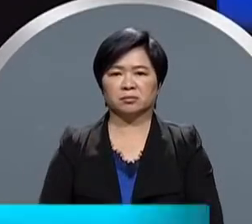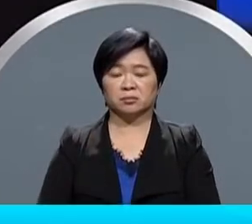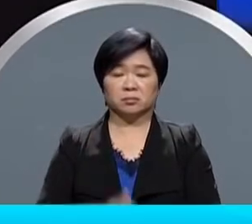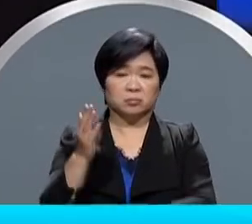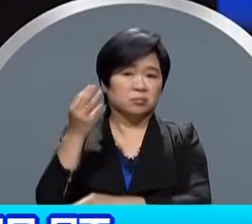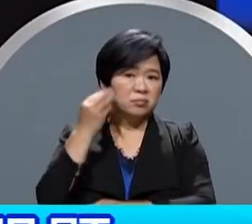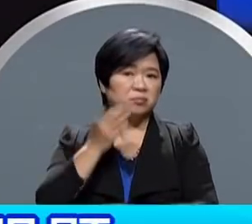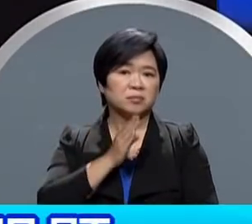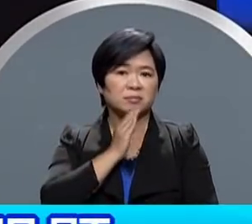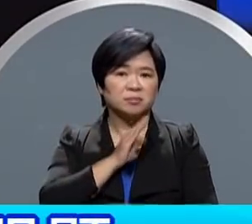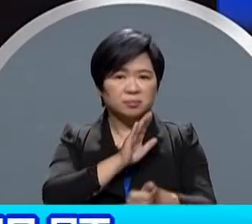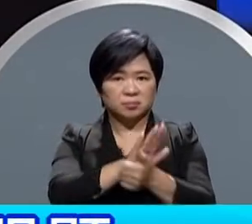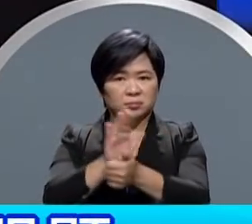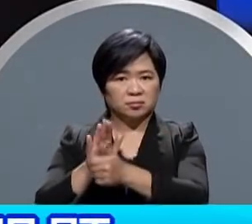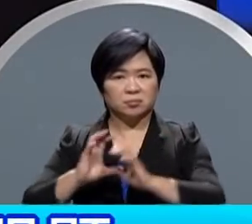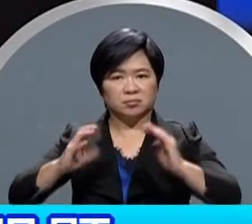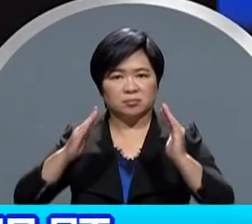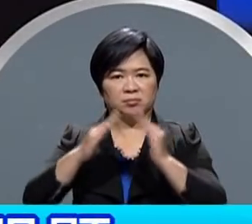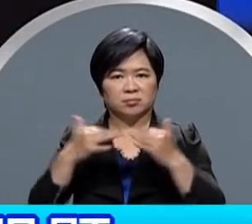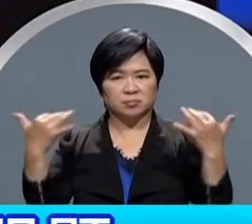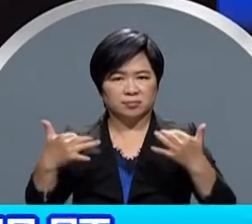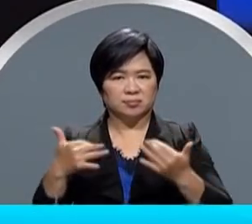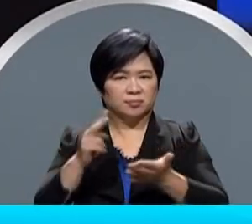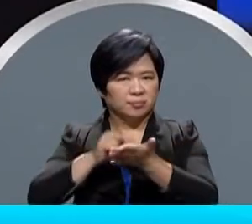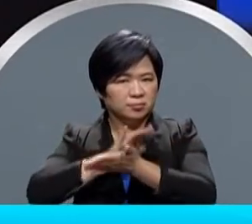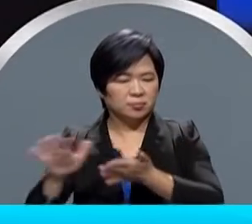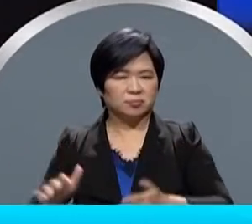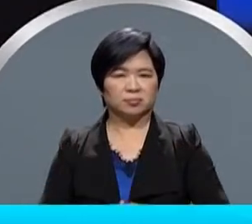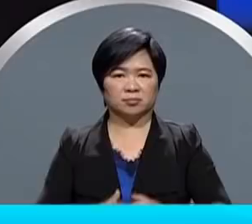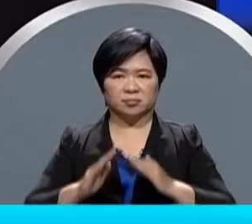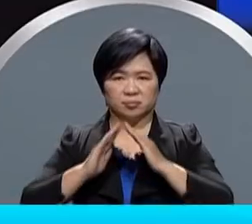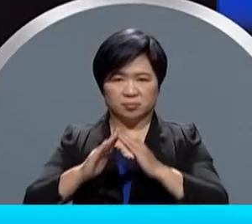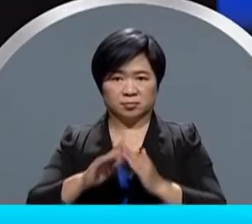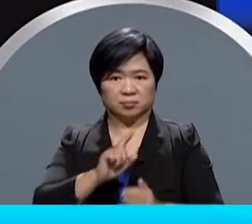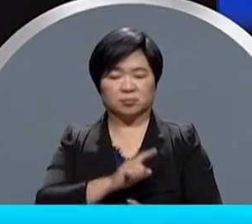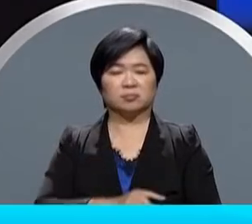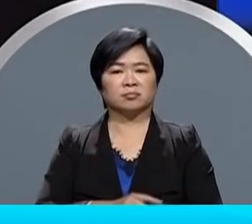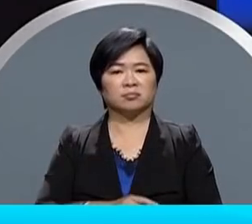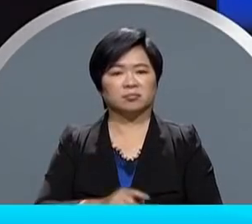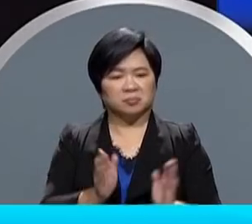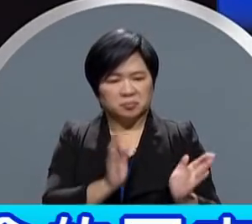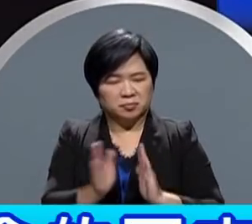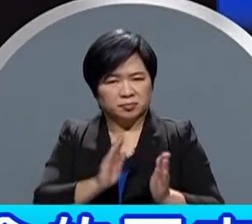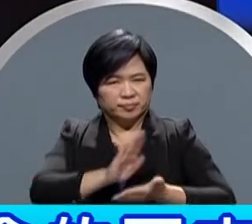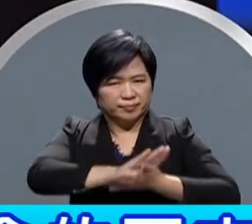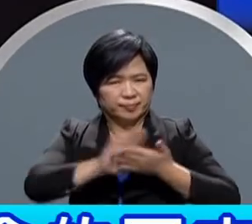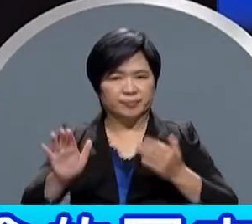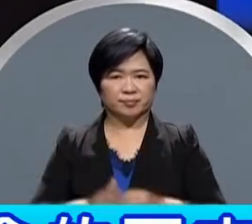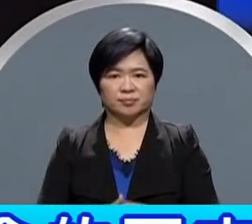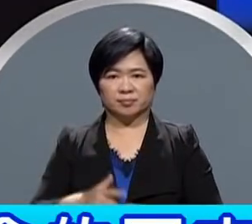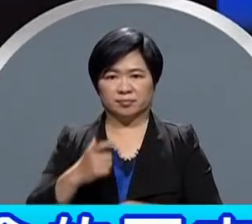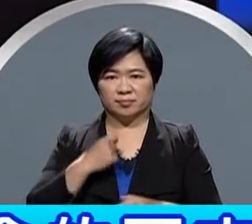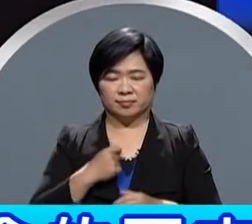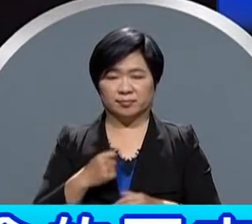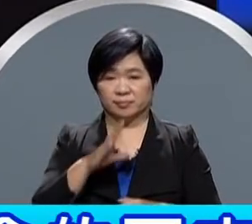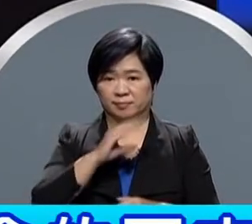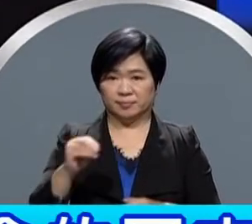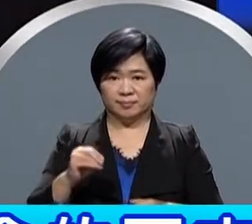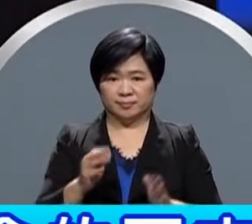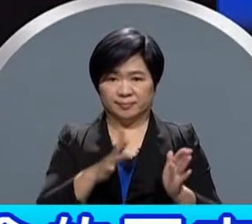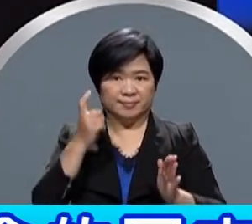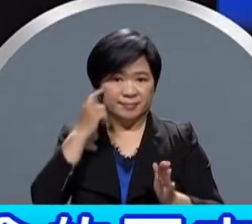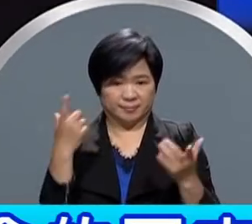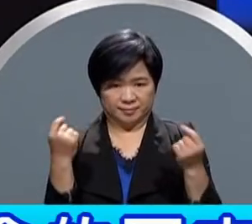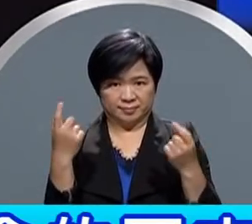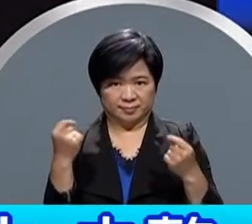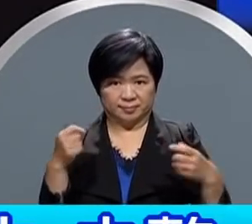政治是用来解决国家的问题，解决城市治理的问题。政治是整合所有相同理念的